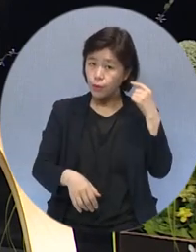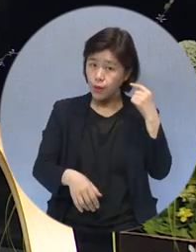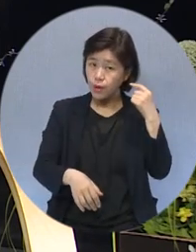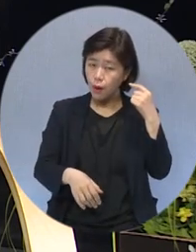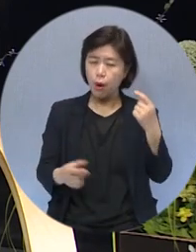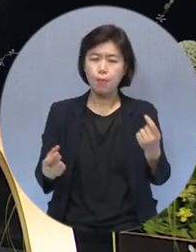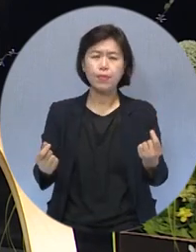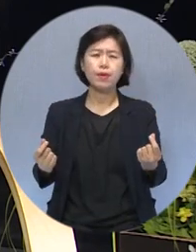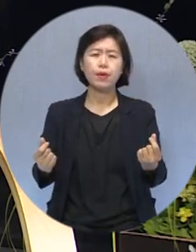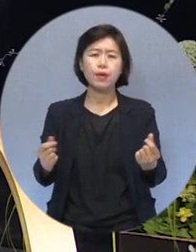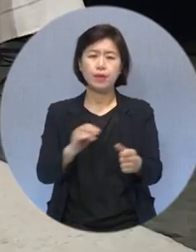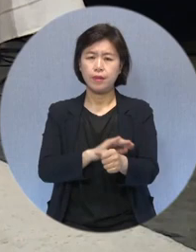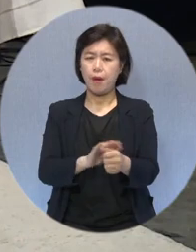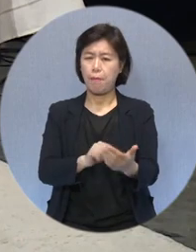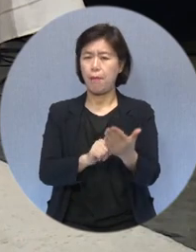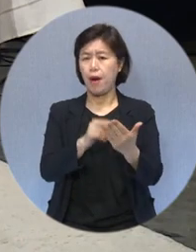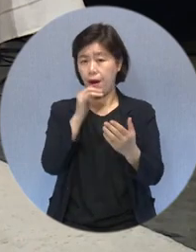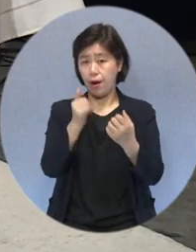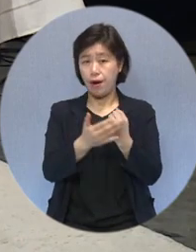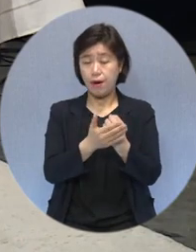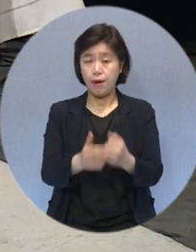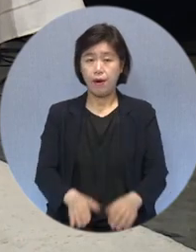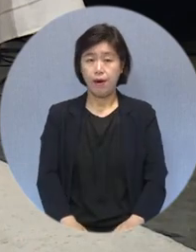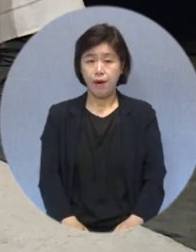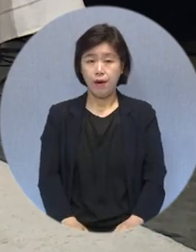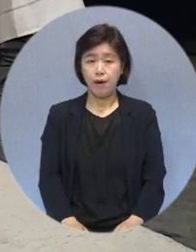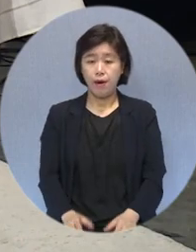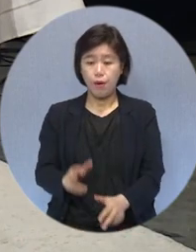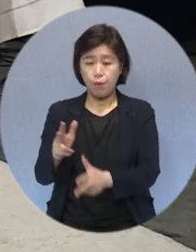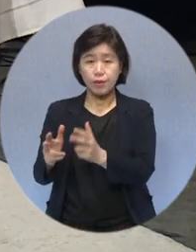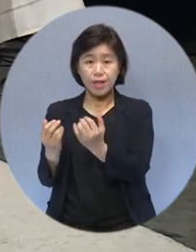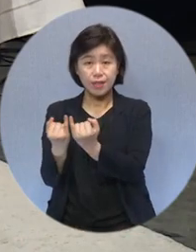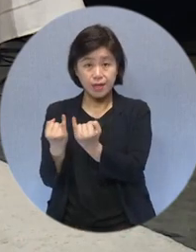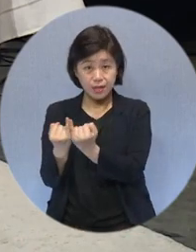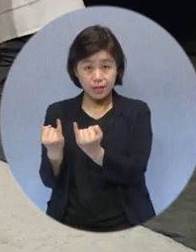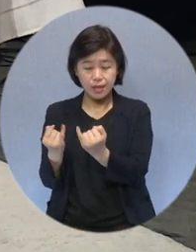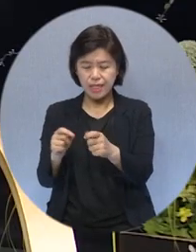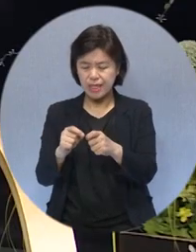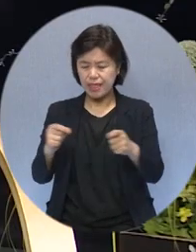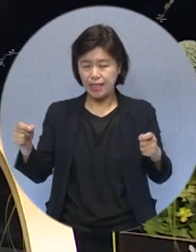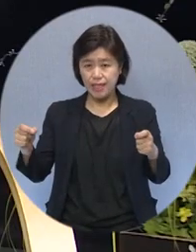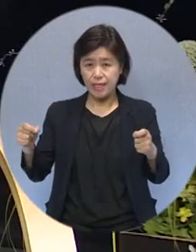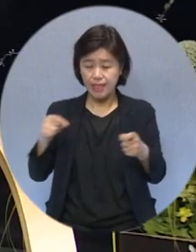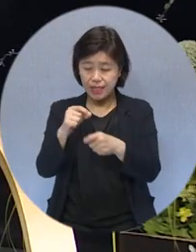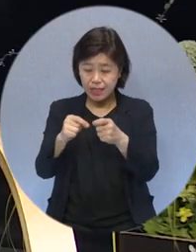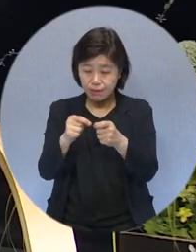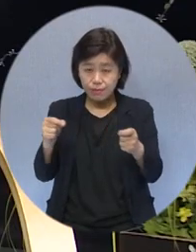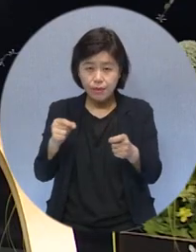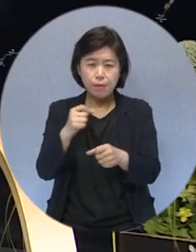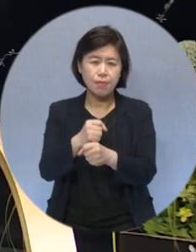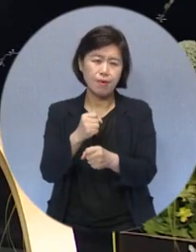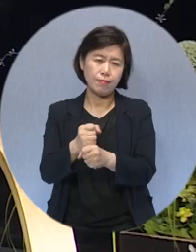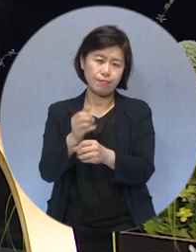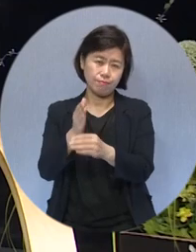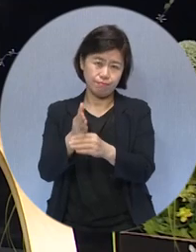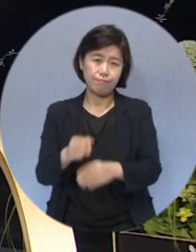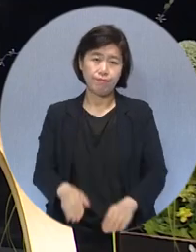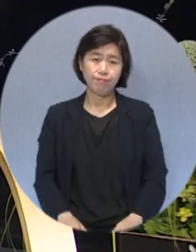놓았기 때문입니다. 공장 처녀들이 긴 끈을 만들고 있습니다. 이들은 사연의